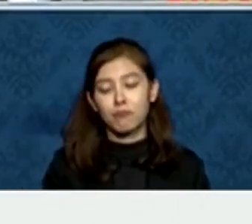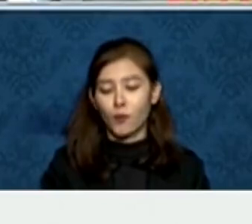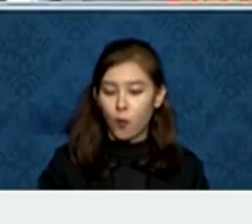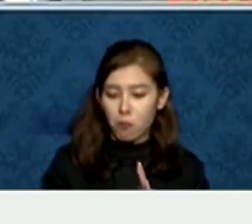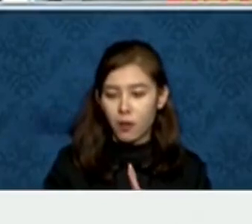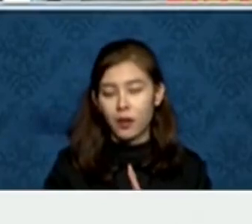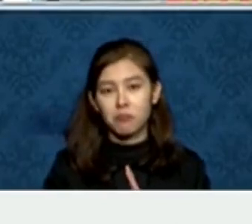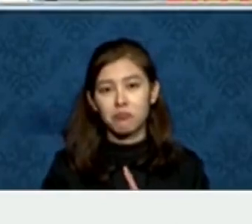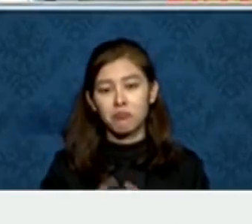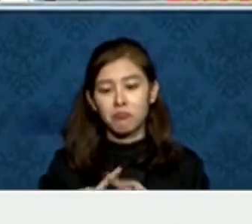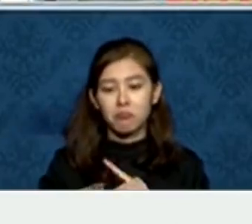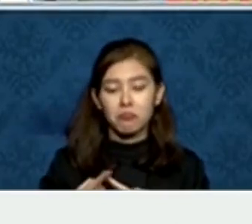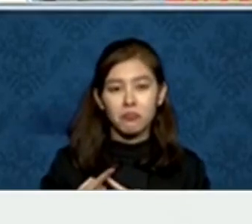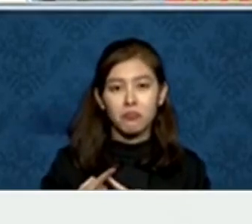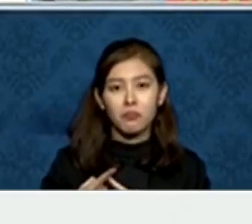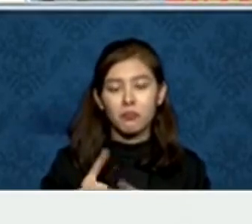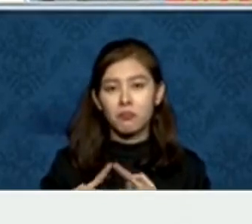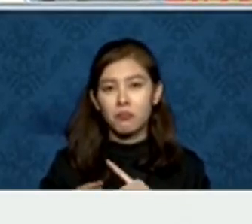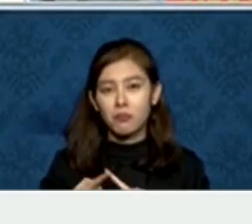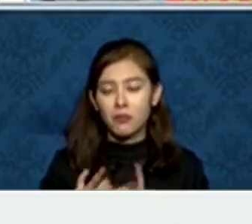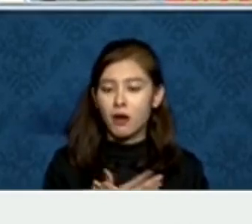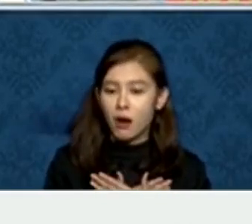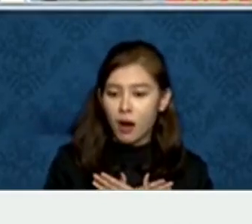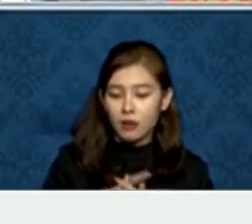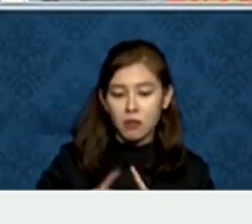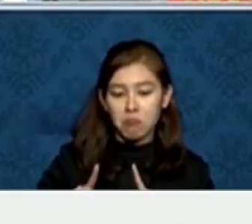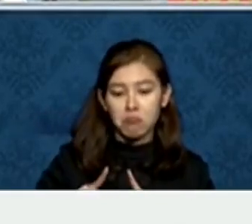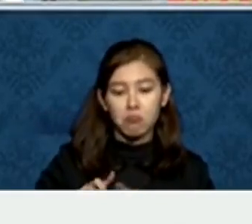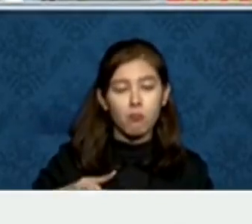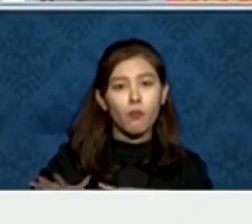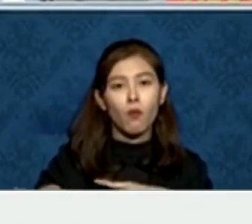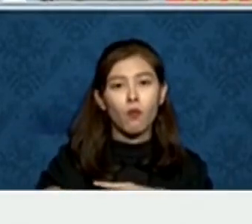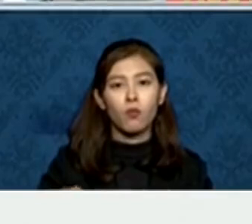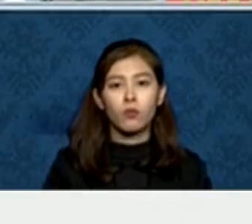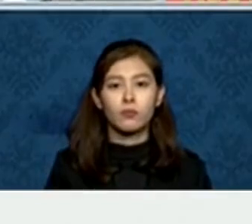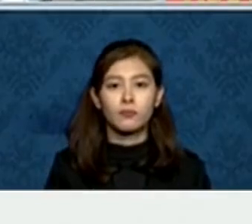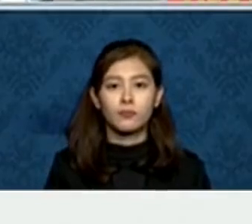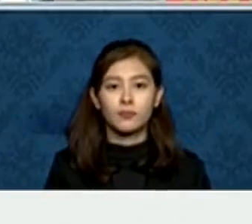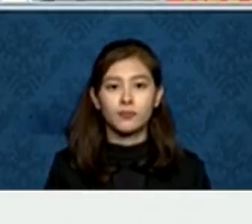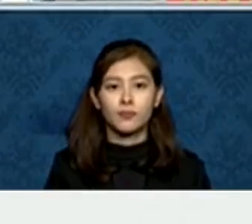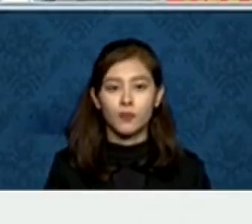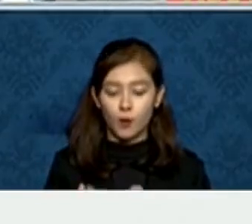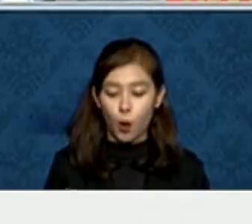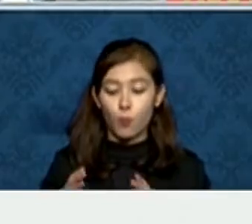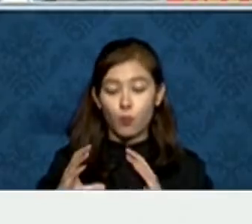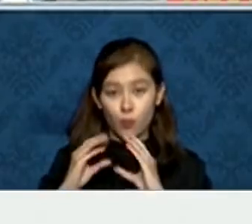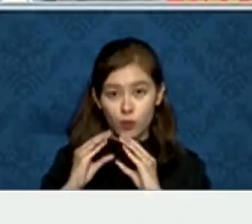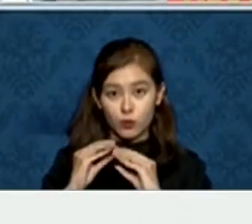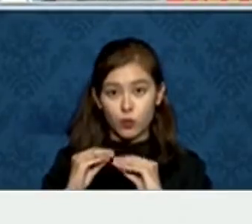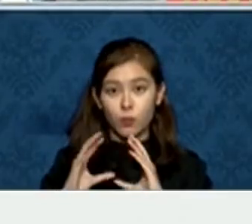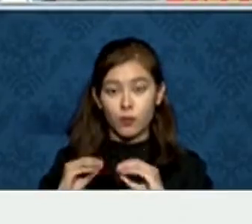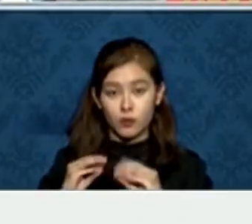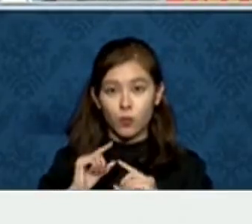เดือนแต่ว่าหลังคณะรัฐมนตรีมีมติที่จะรื้อพระ